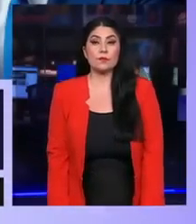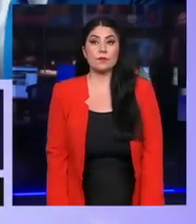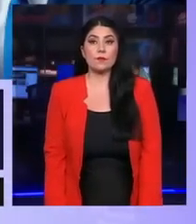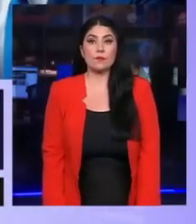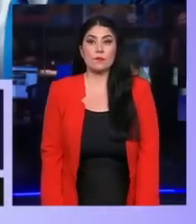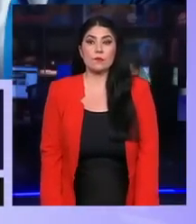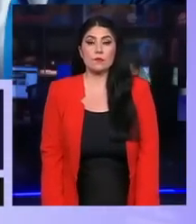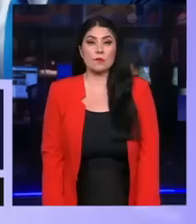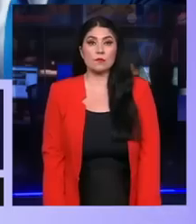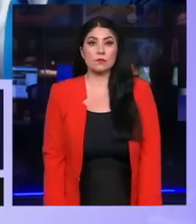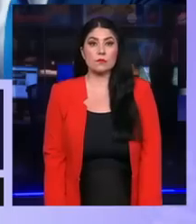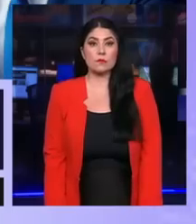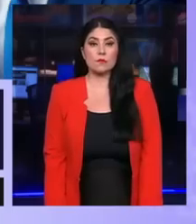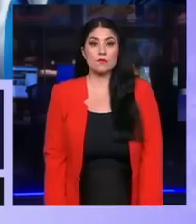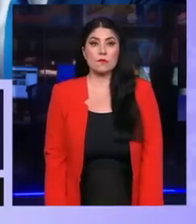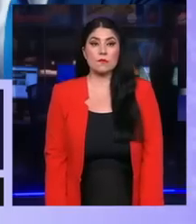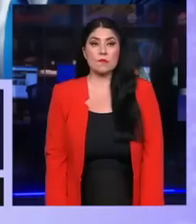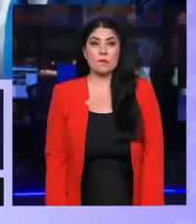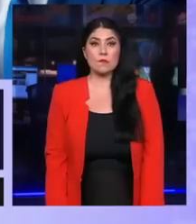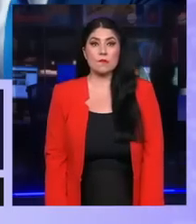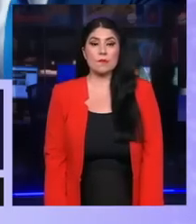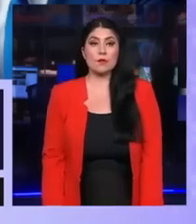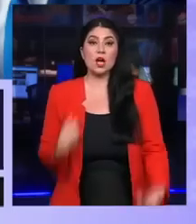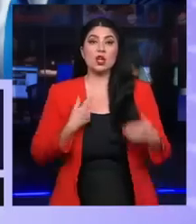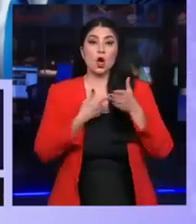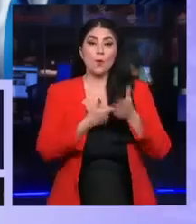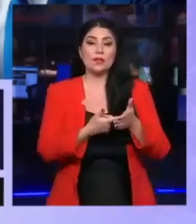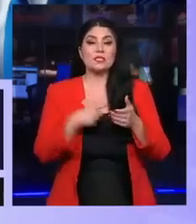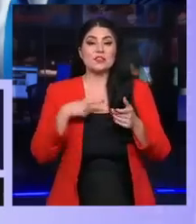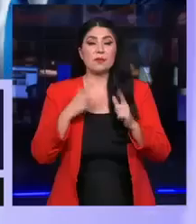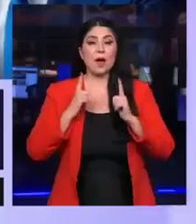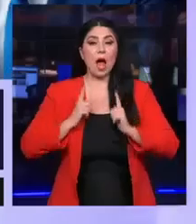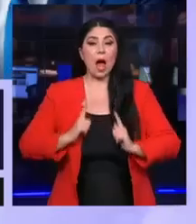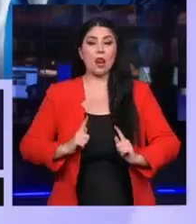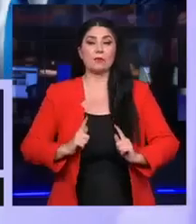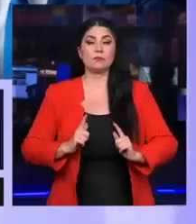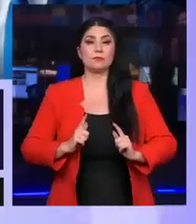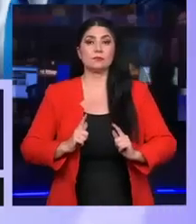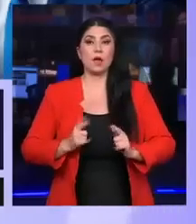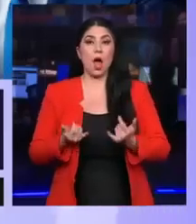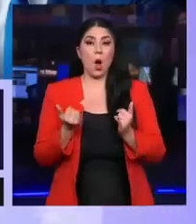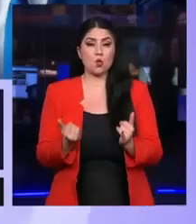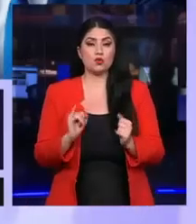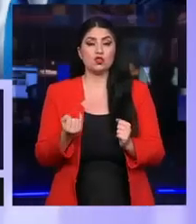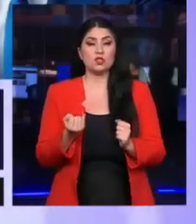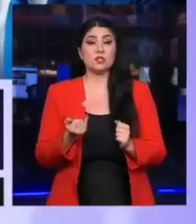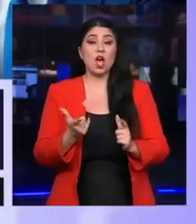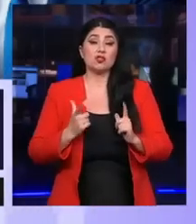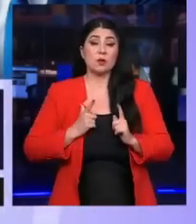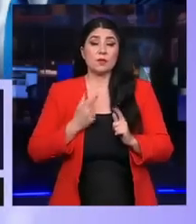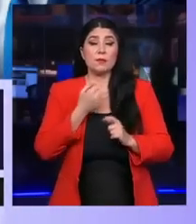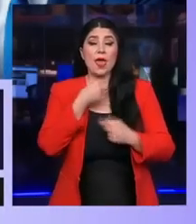democratic ales. Deci ne-aș îndemna să fim calmi în momentul de față și să așteptăm